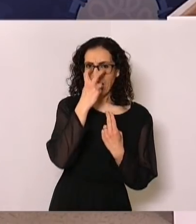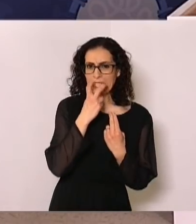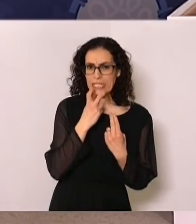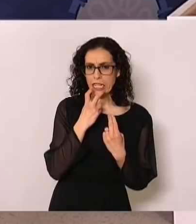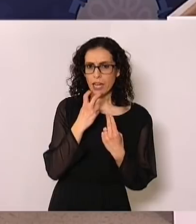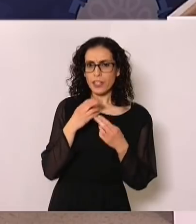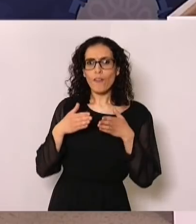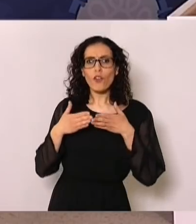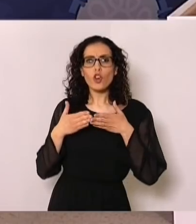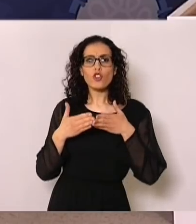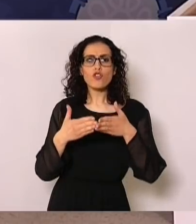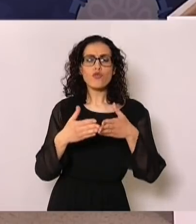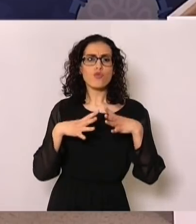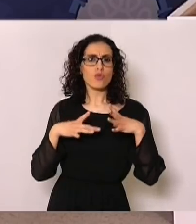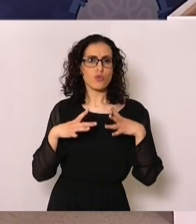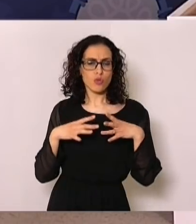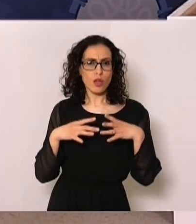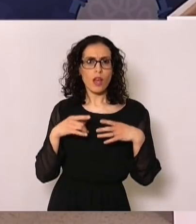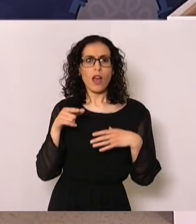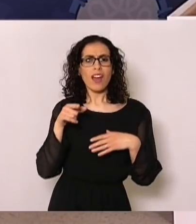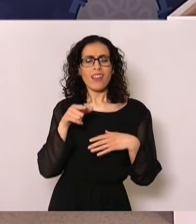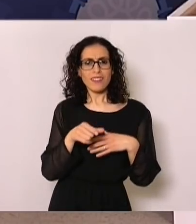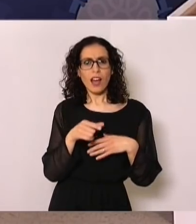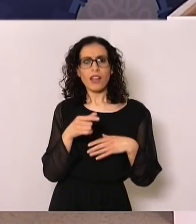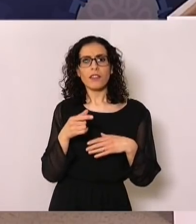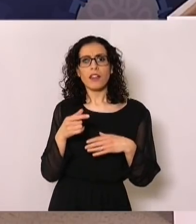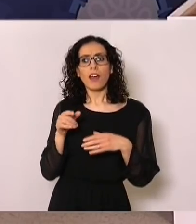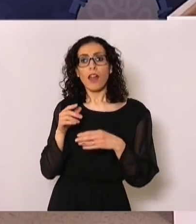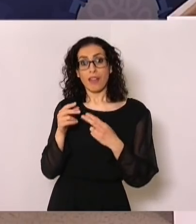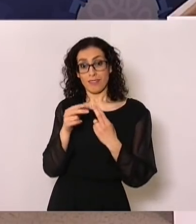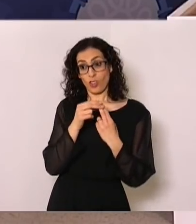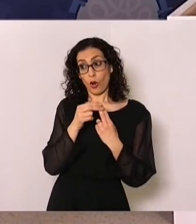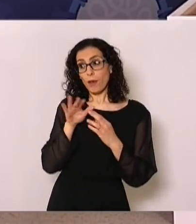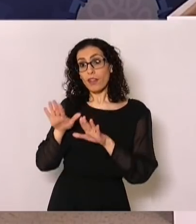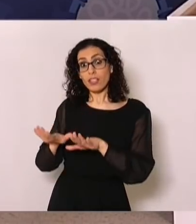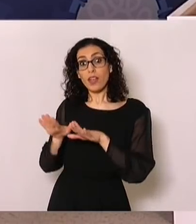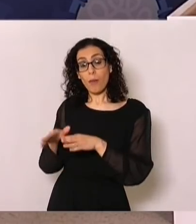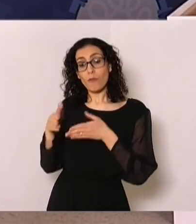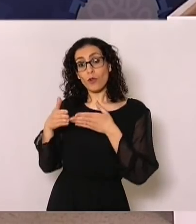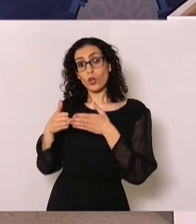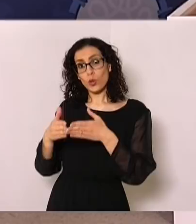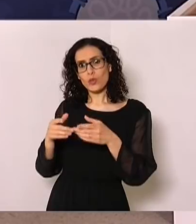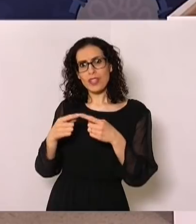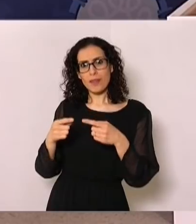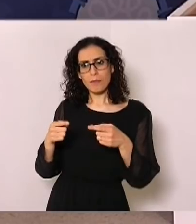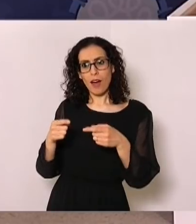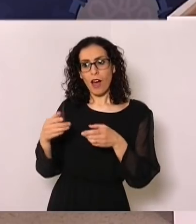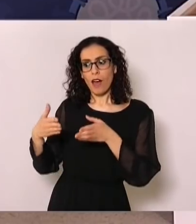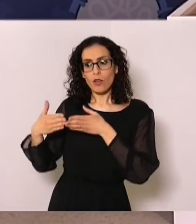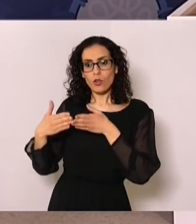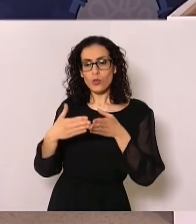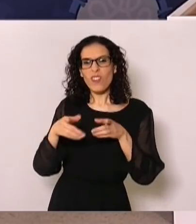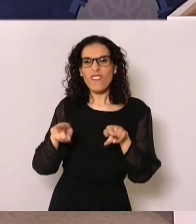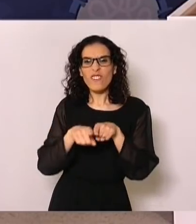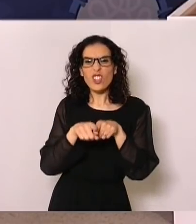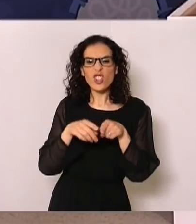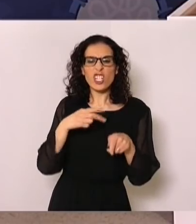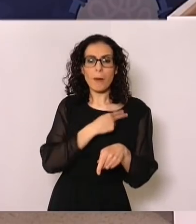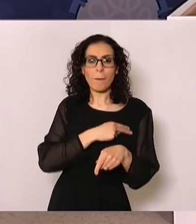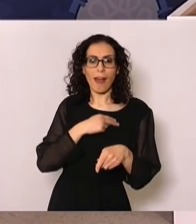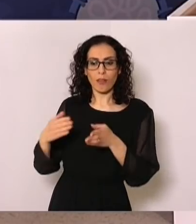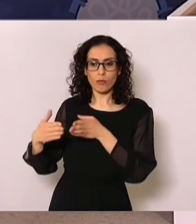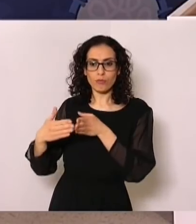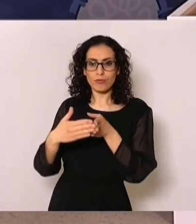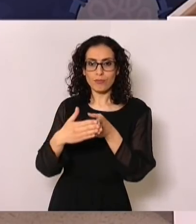ħajkun jgħaddi viċin ibra Maltin u viċin Malta iżda musa jingħata permessa biex